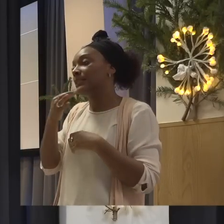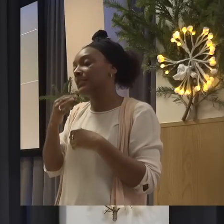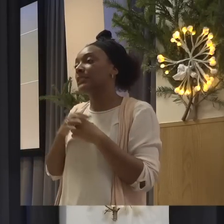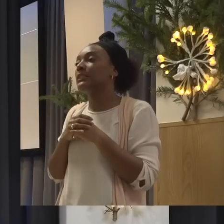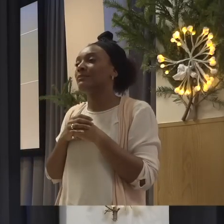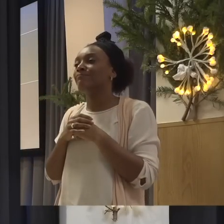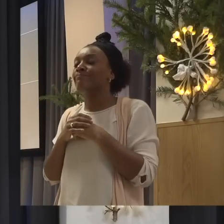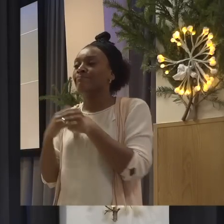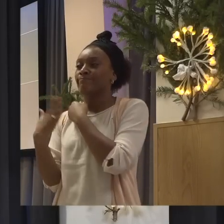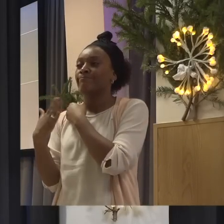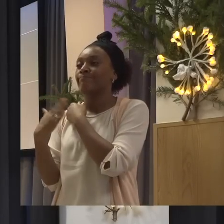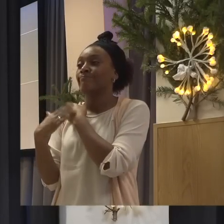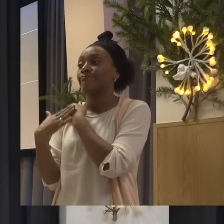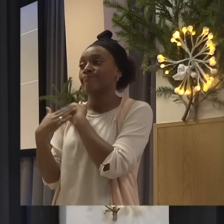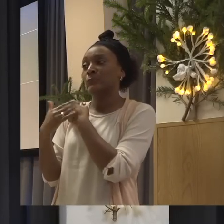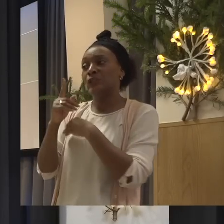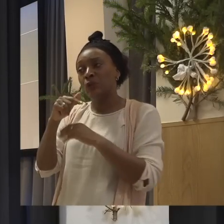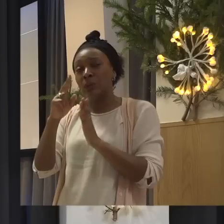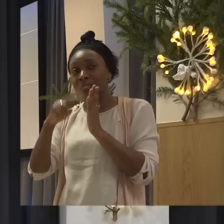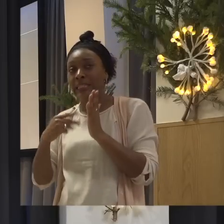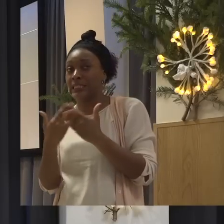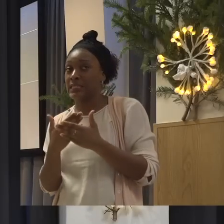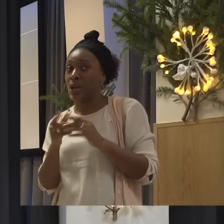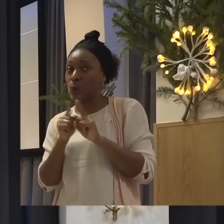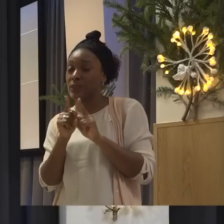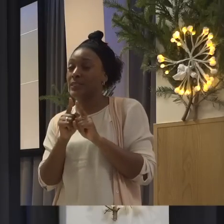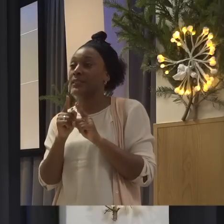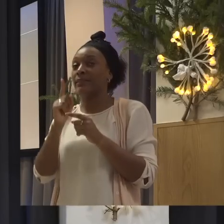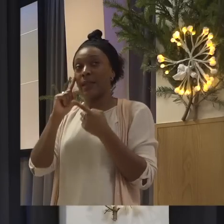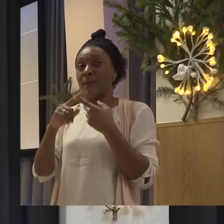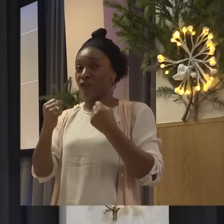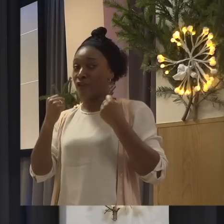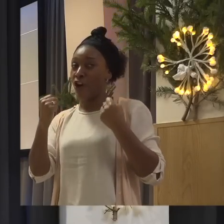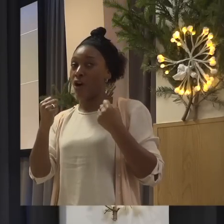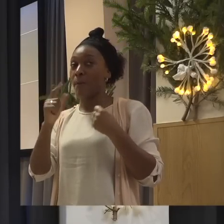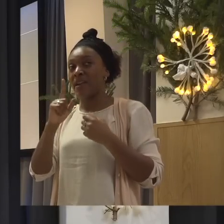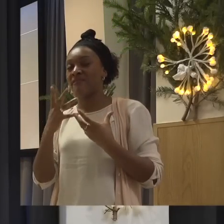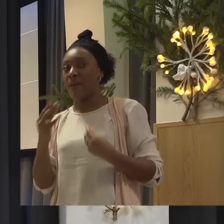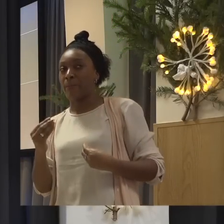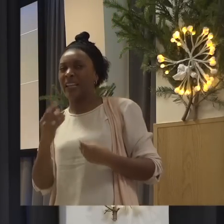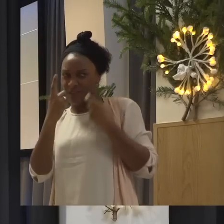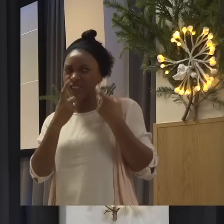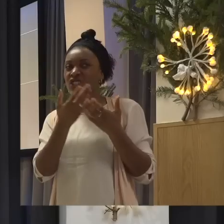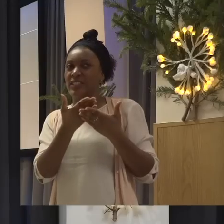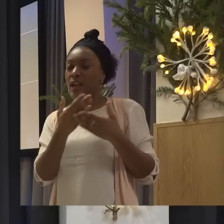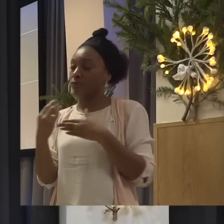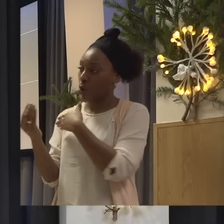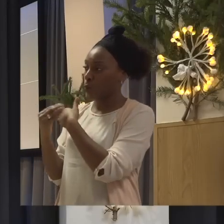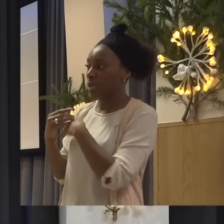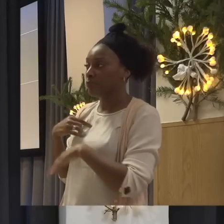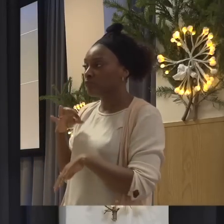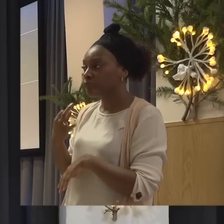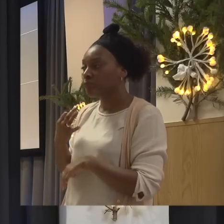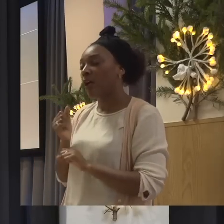biblique et de réfléchir sur le sujet que vous avez, fort mais faible, fort mais faible. Et je me rends compte que si